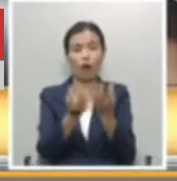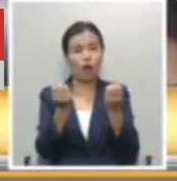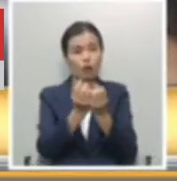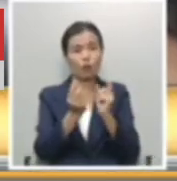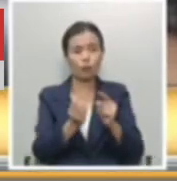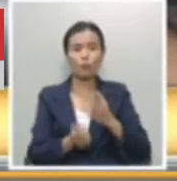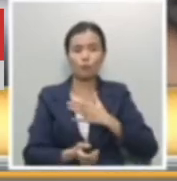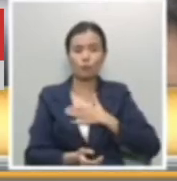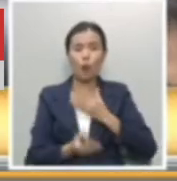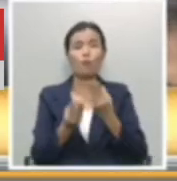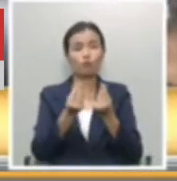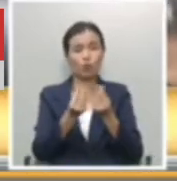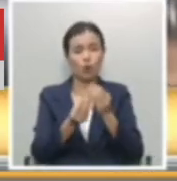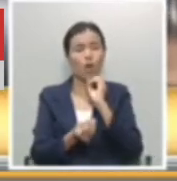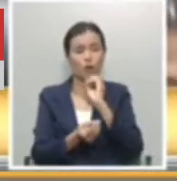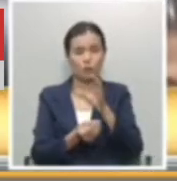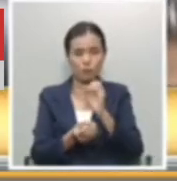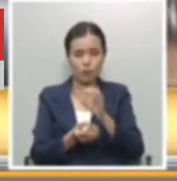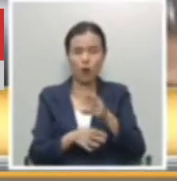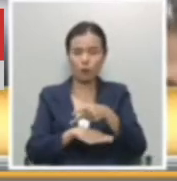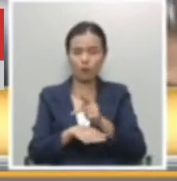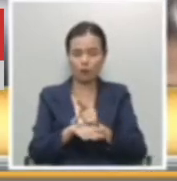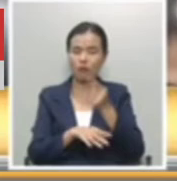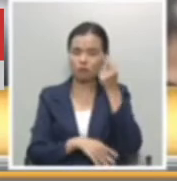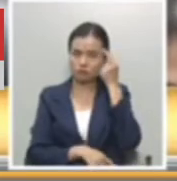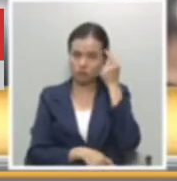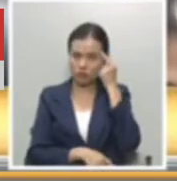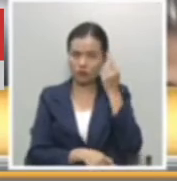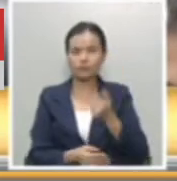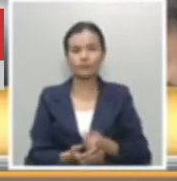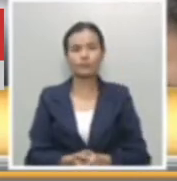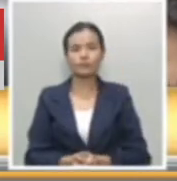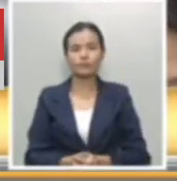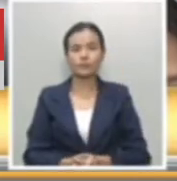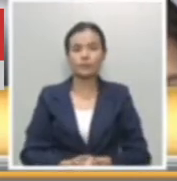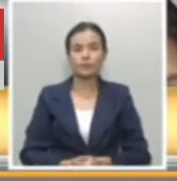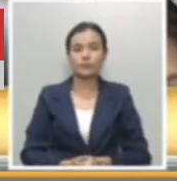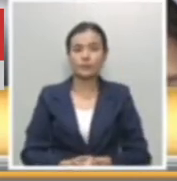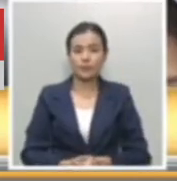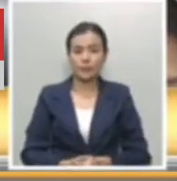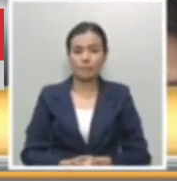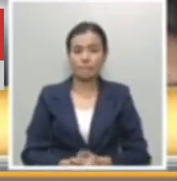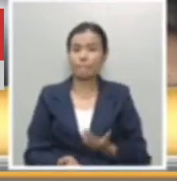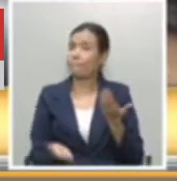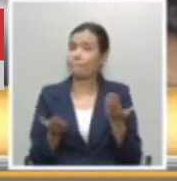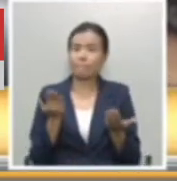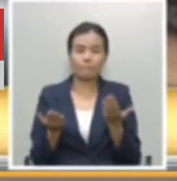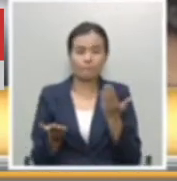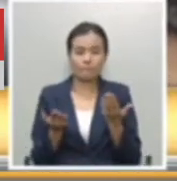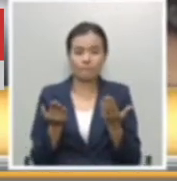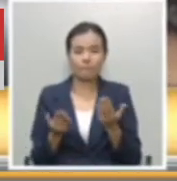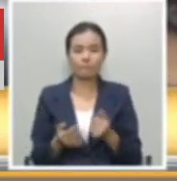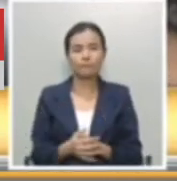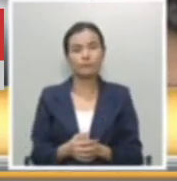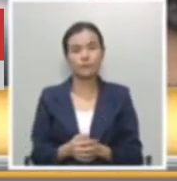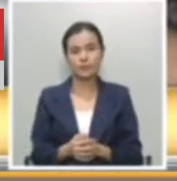ที่ผมสะท้อนตัวเลขให้ท่านประธานได้ทราบอย่างไรก็ดีครับท่านประธาน